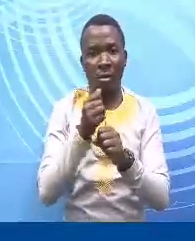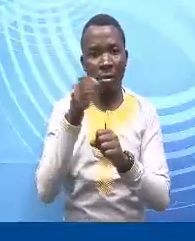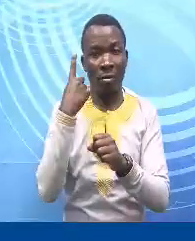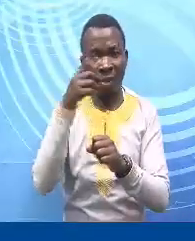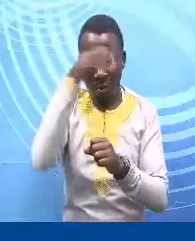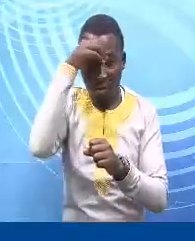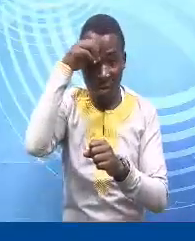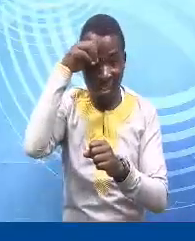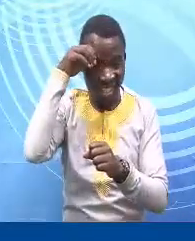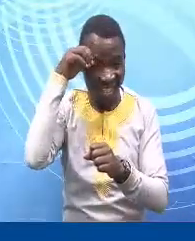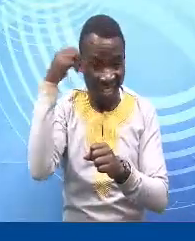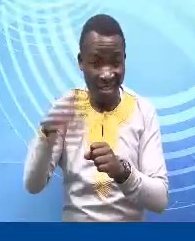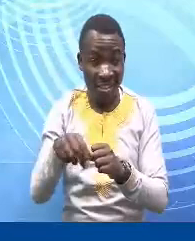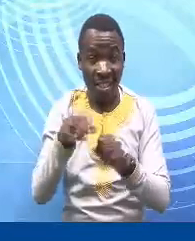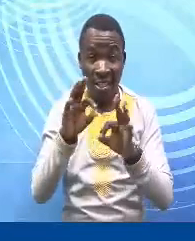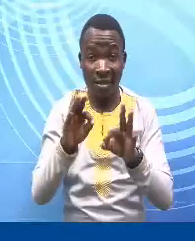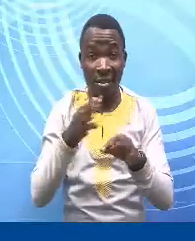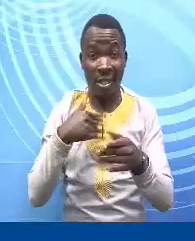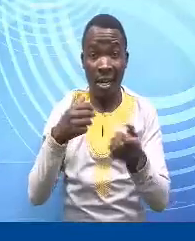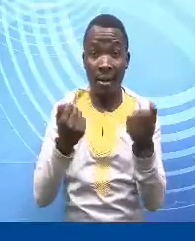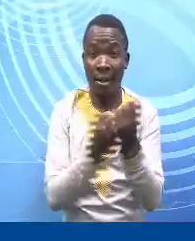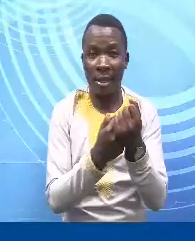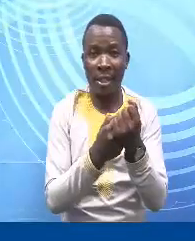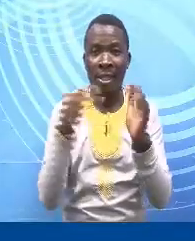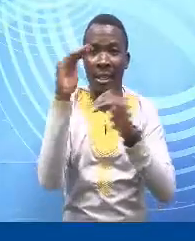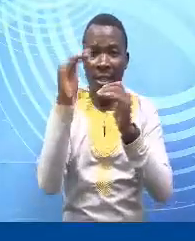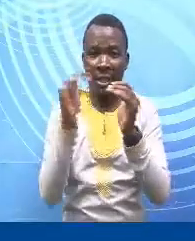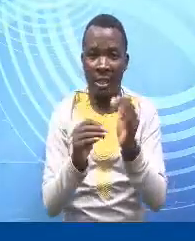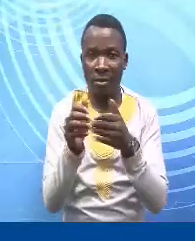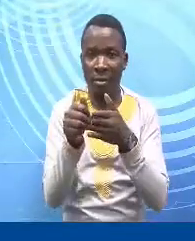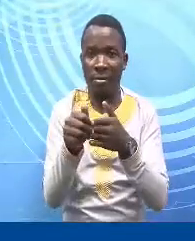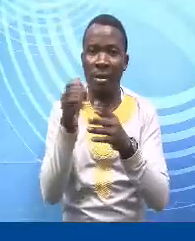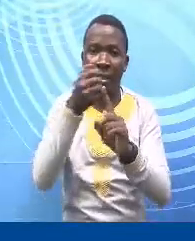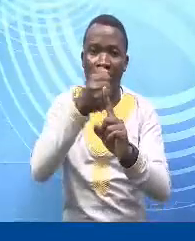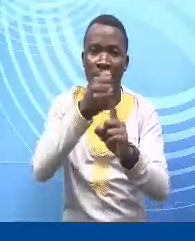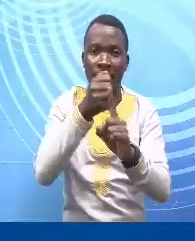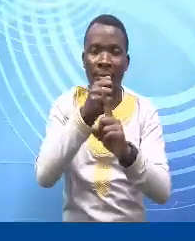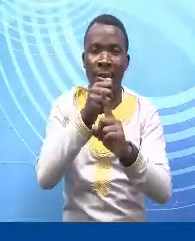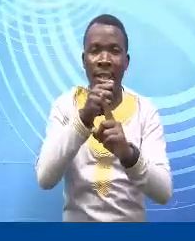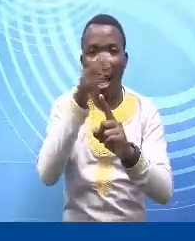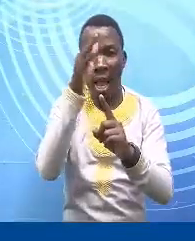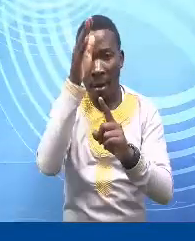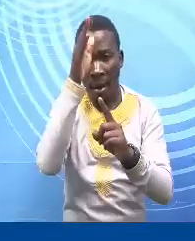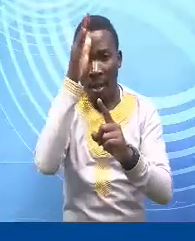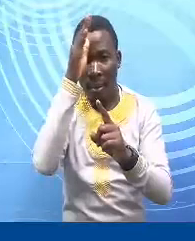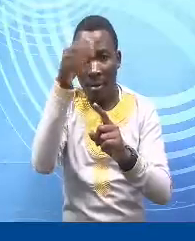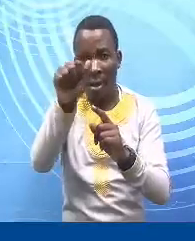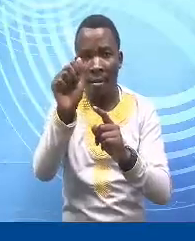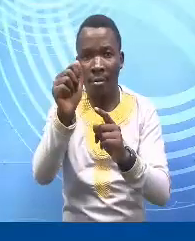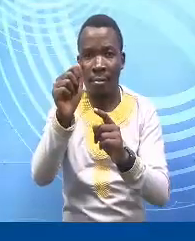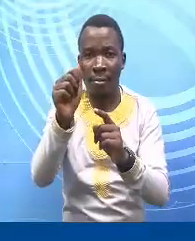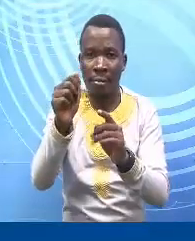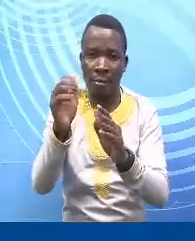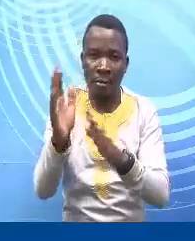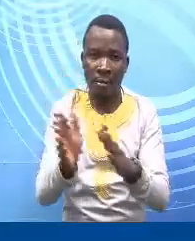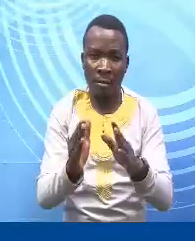icyo nifuza ni ubufasha nyine inzego z'ubuzima zikatuvuganira aba papa babo bakagira icyo